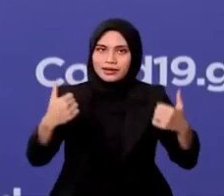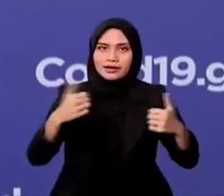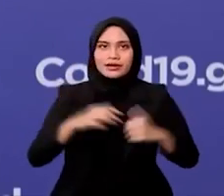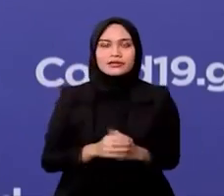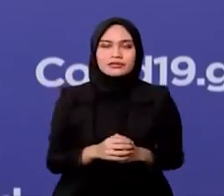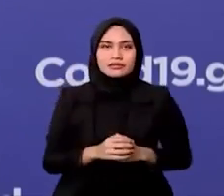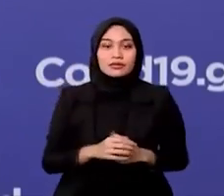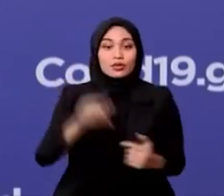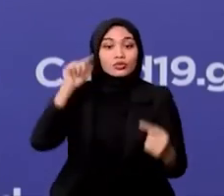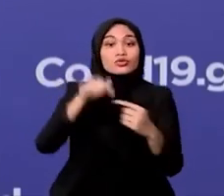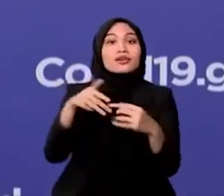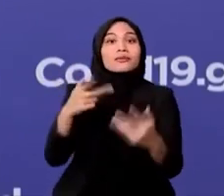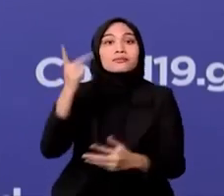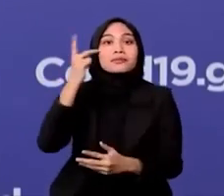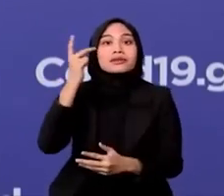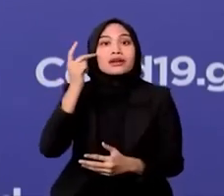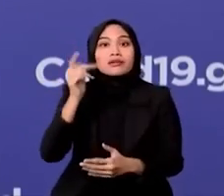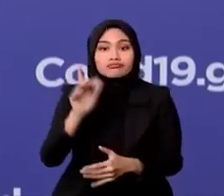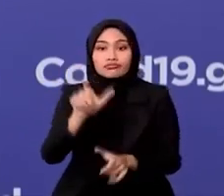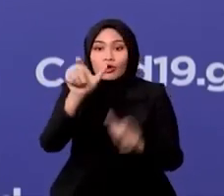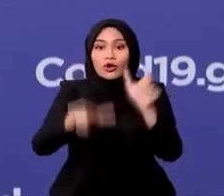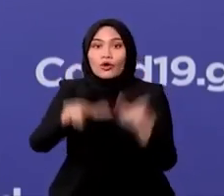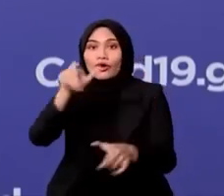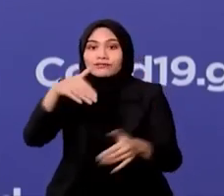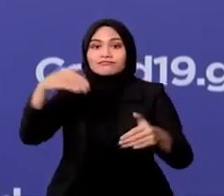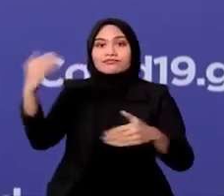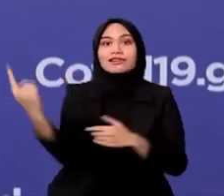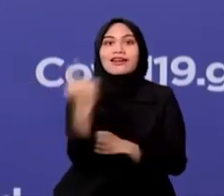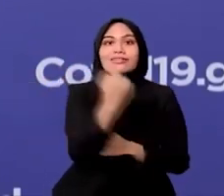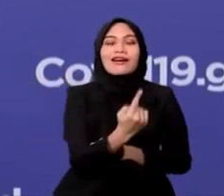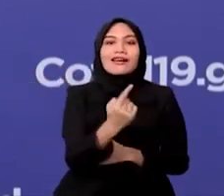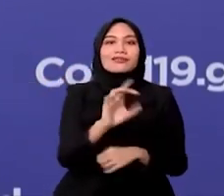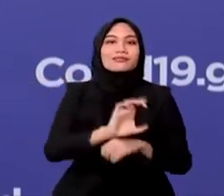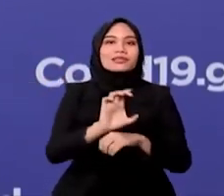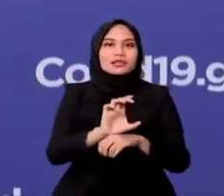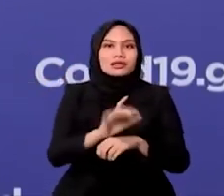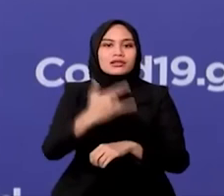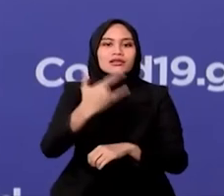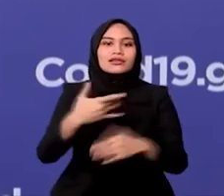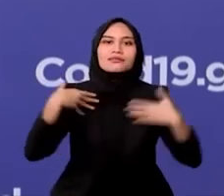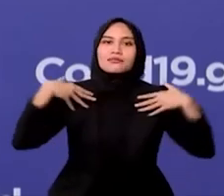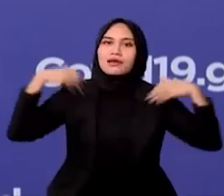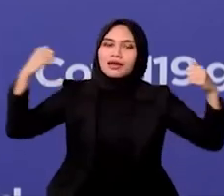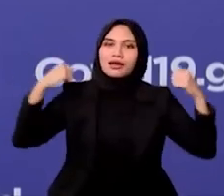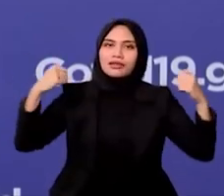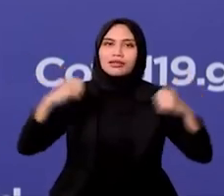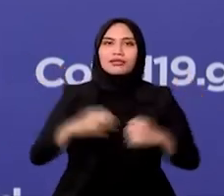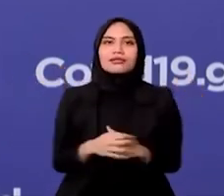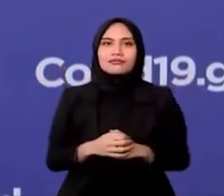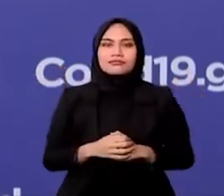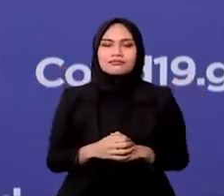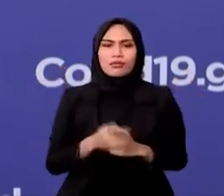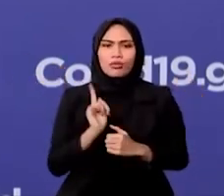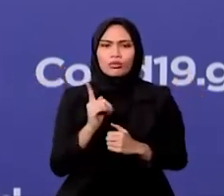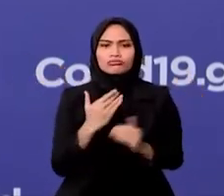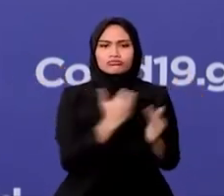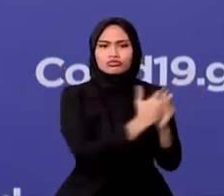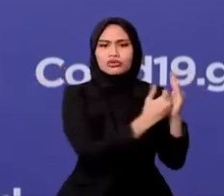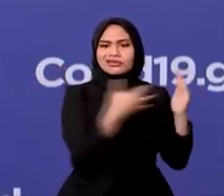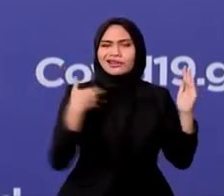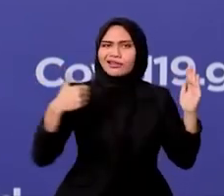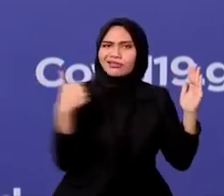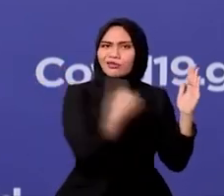menjaga jamaah kita agar tetap dalam keadaan selamat dalam keadaan baik karena mobil kita tidak memenuhi itu